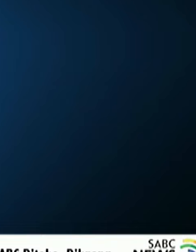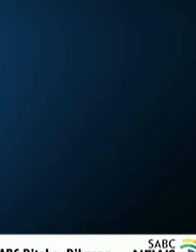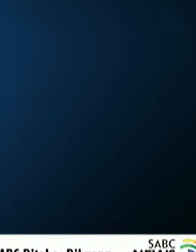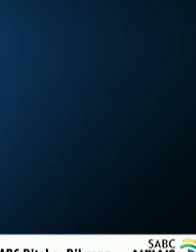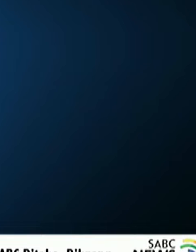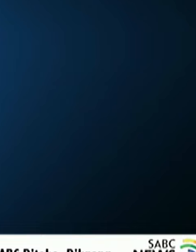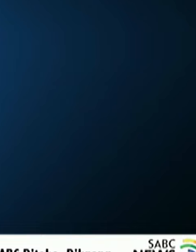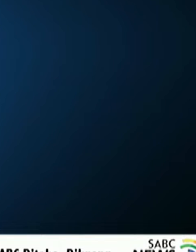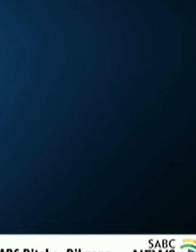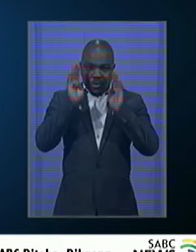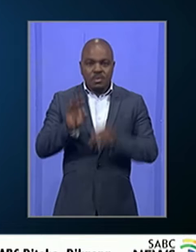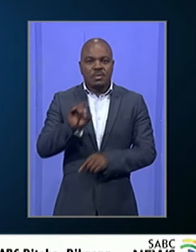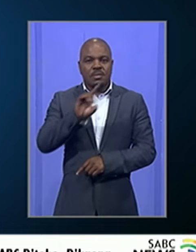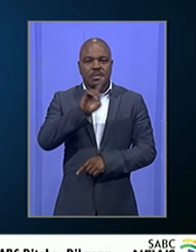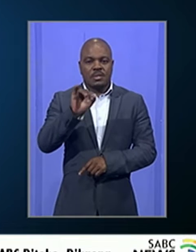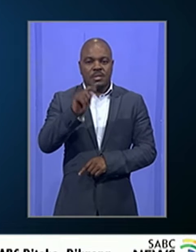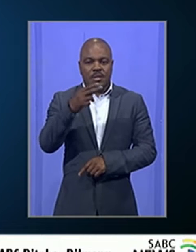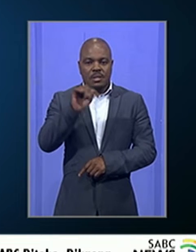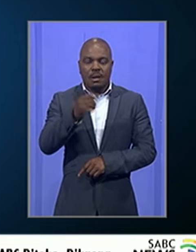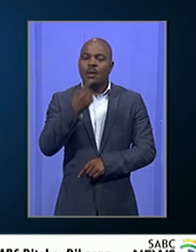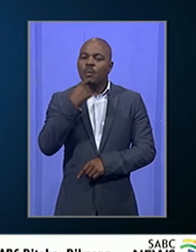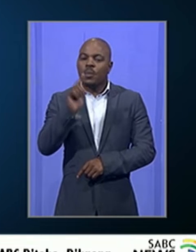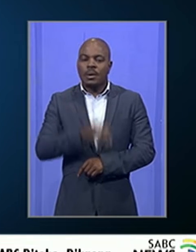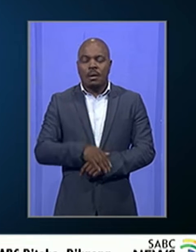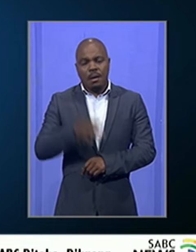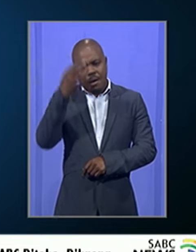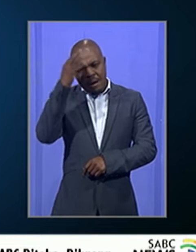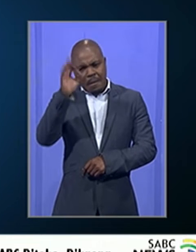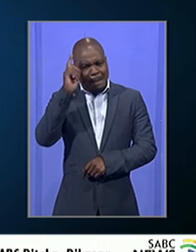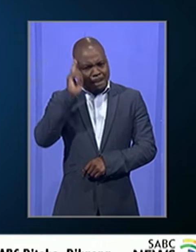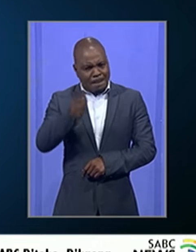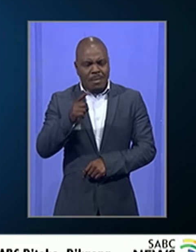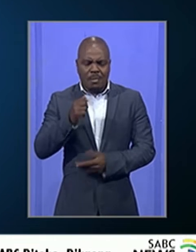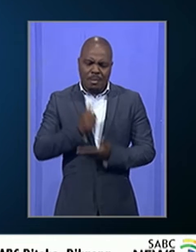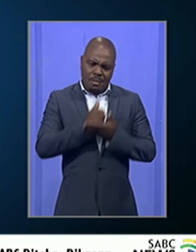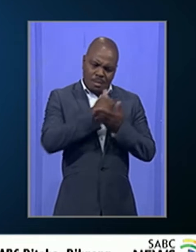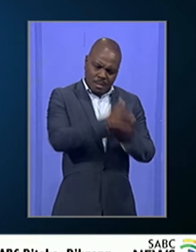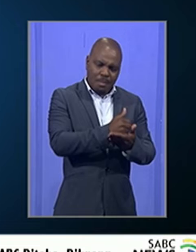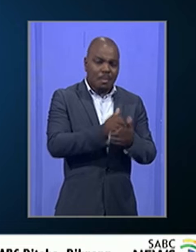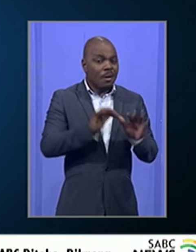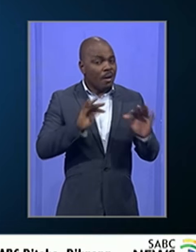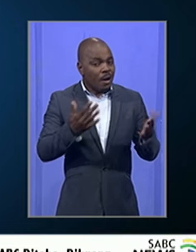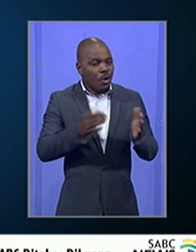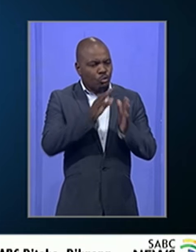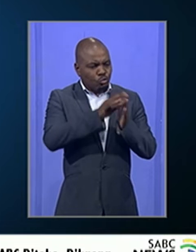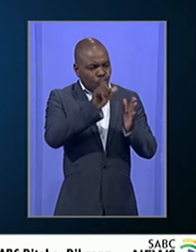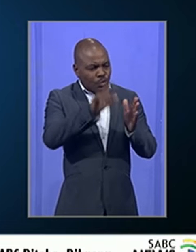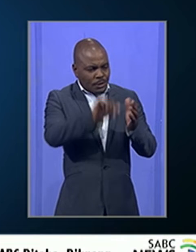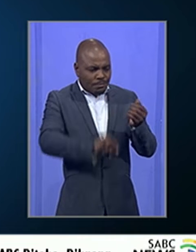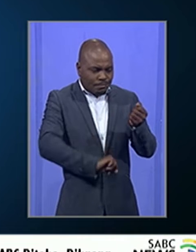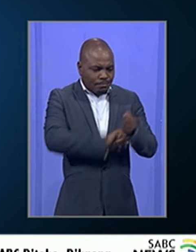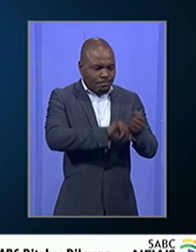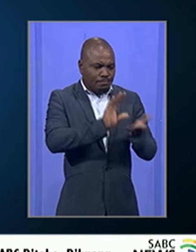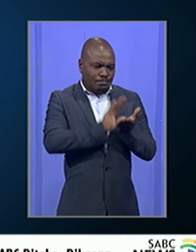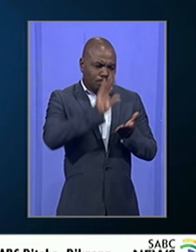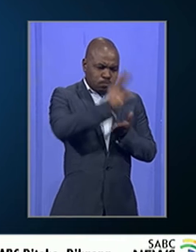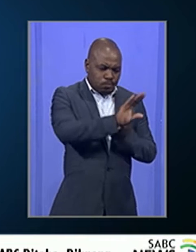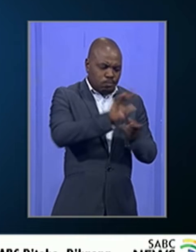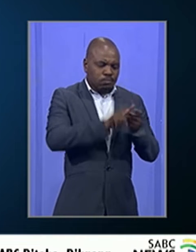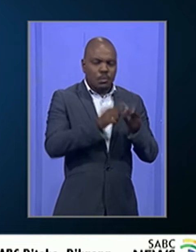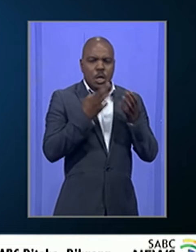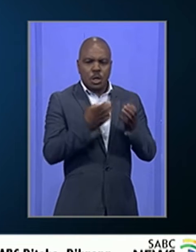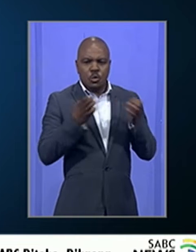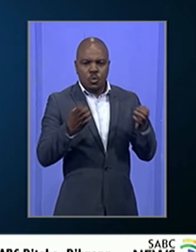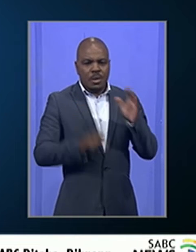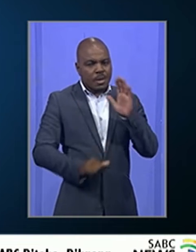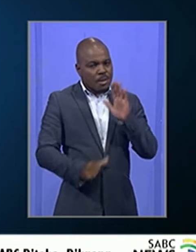Letlakaleng la Facebook Zitha Tšabadi o re mmušo o swanetše go tsenya letsogo ka go abela barutwana thekgo ya mašeleng ga mmogo le didirišwa